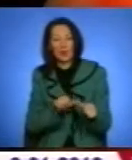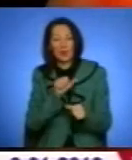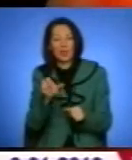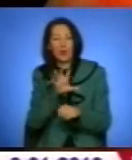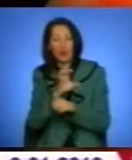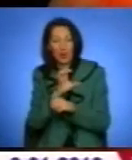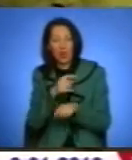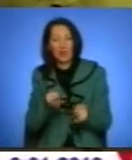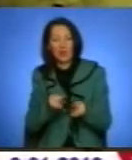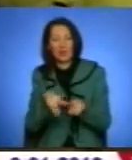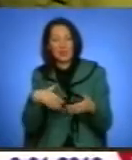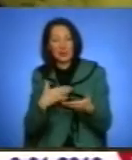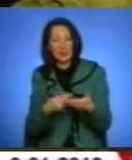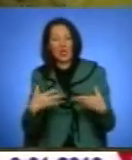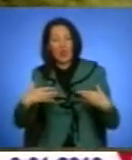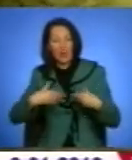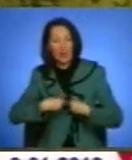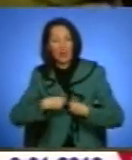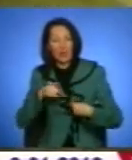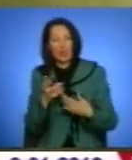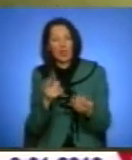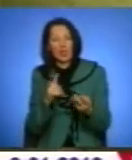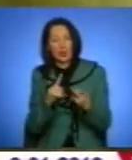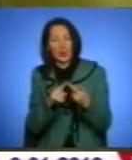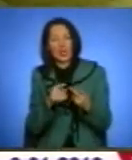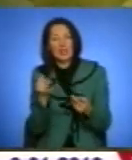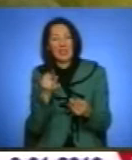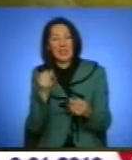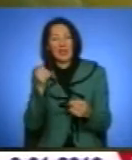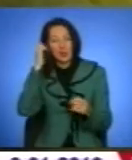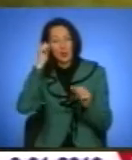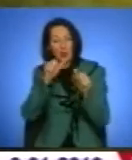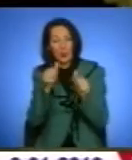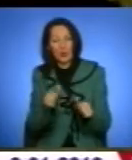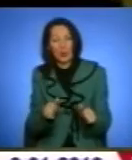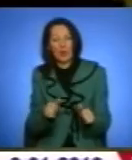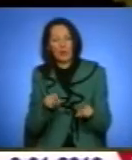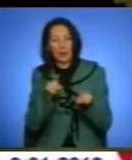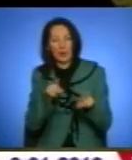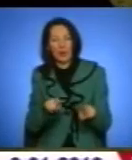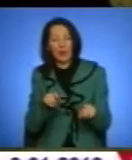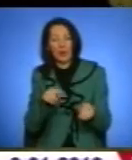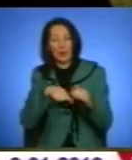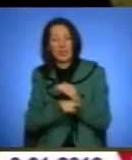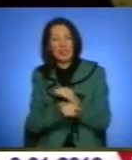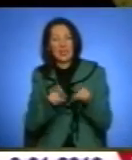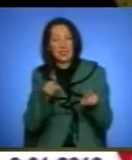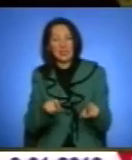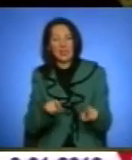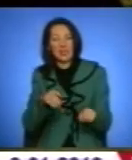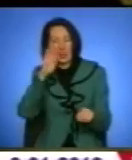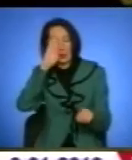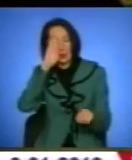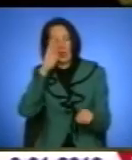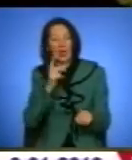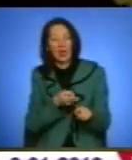і своїх вражень. Тут є ще одна цікава скульптура. У печері сидить спелеолог, якого всі пам'ятають як Євгена Рудого. Біля нього часто